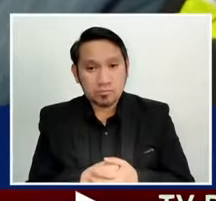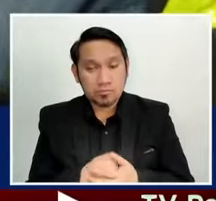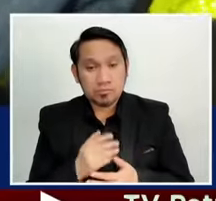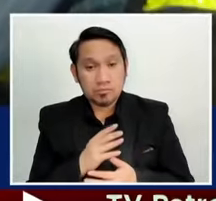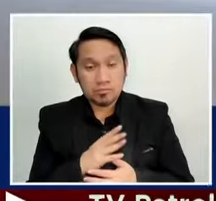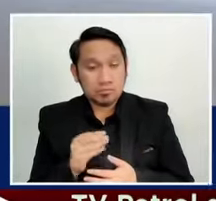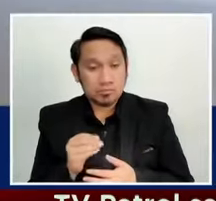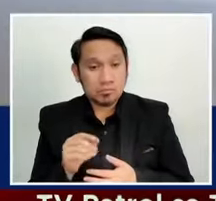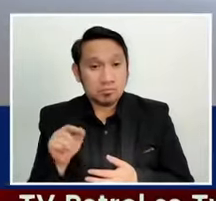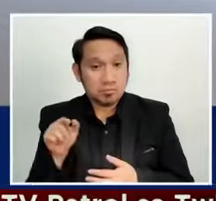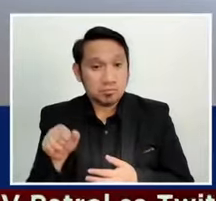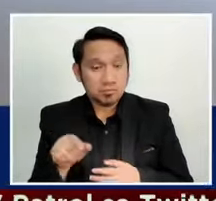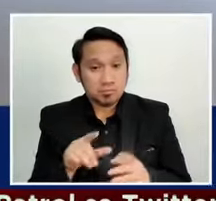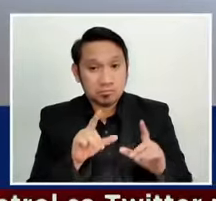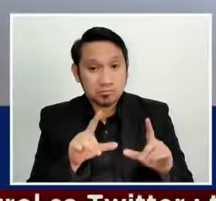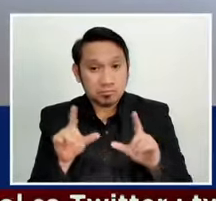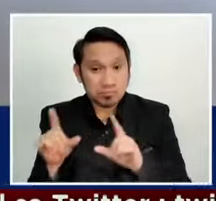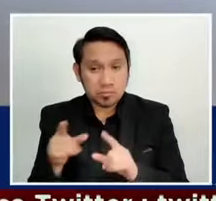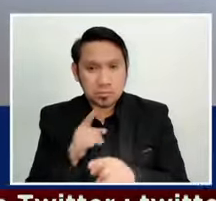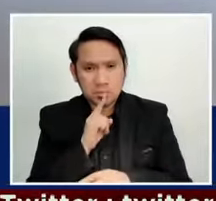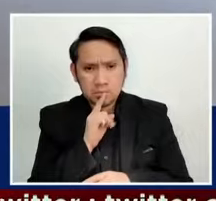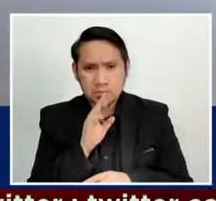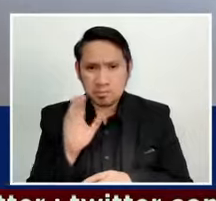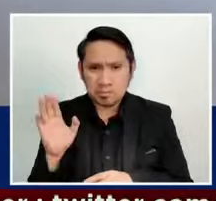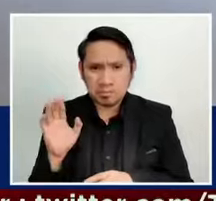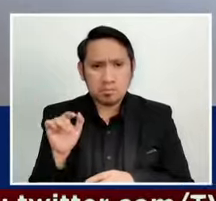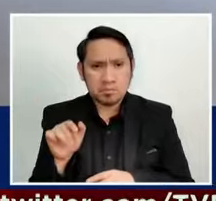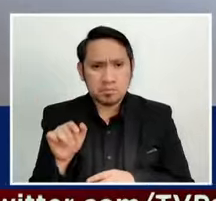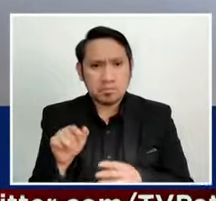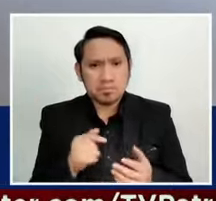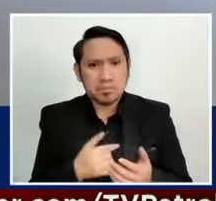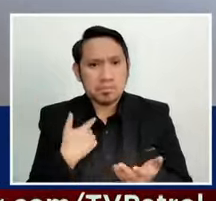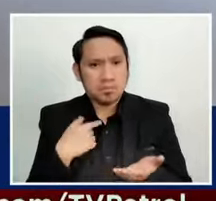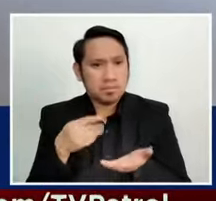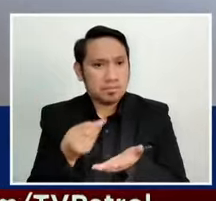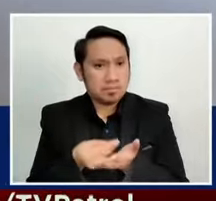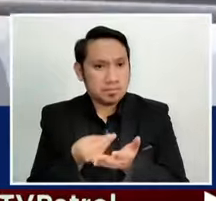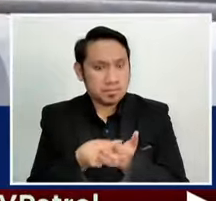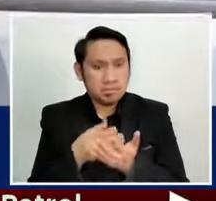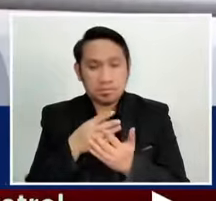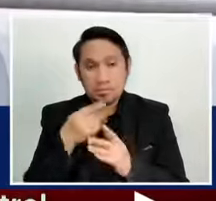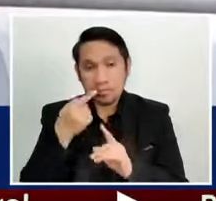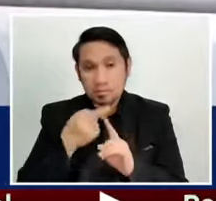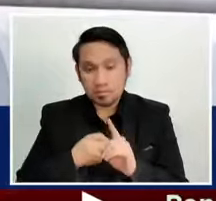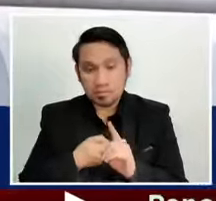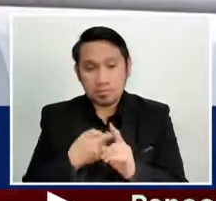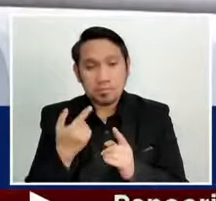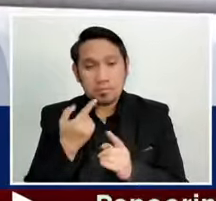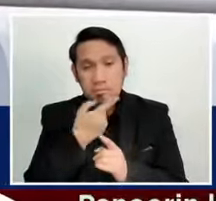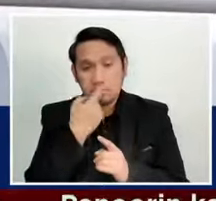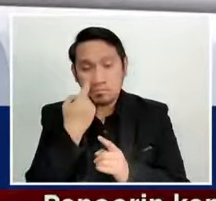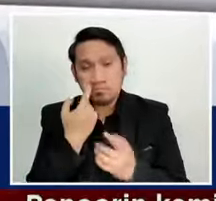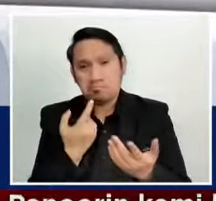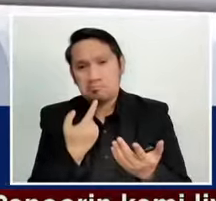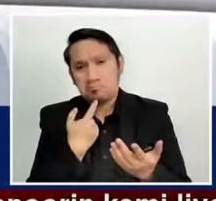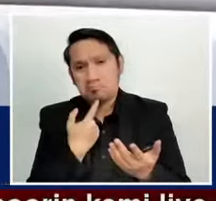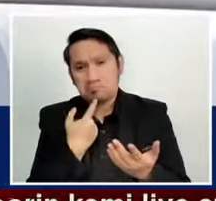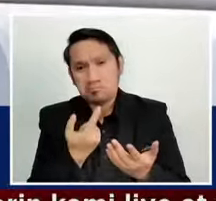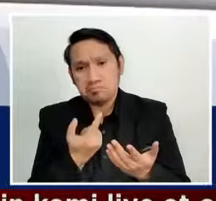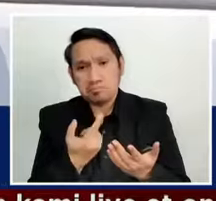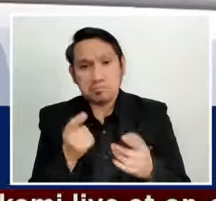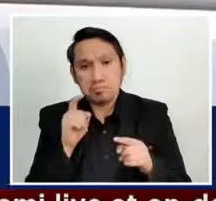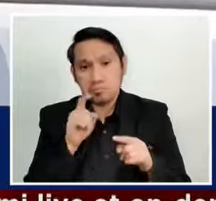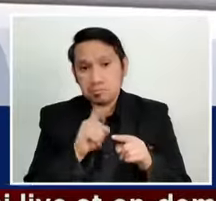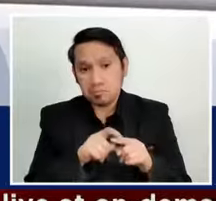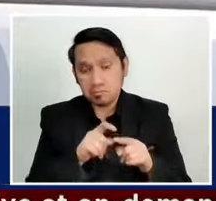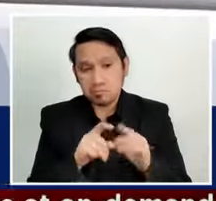suspect at biktima. Papangakuan rin umano ng suspect ang biktima ng pera at buwan ng kita dahil ipapasok umano sa rent-a-car